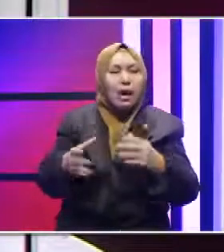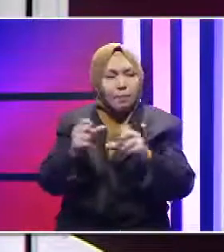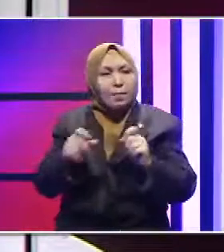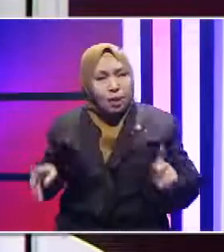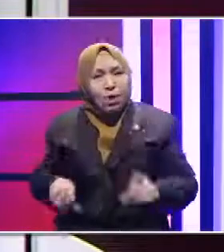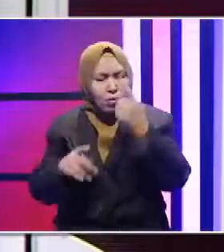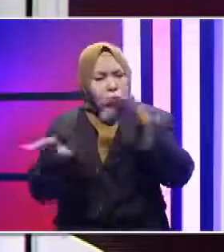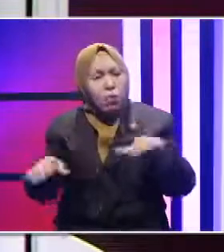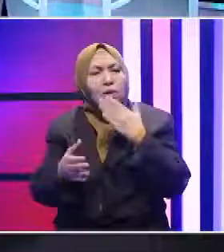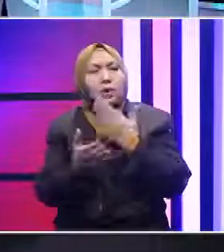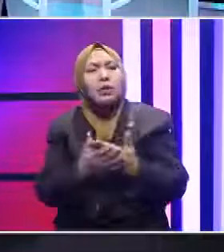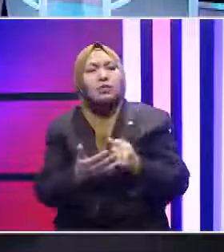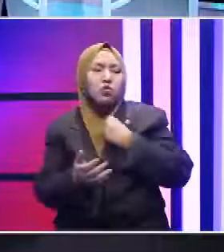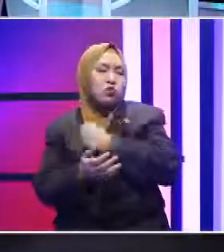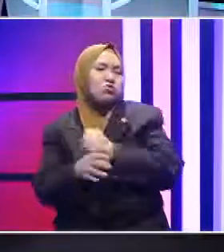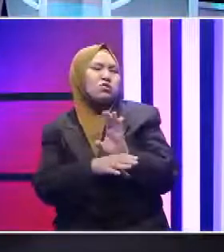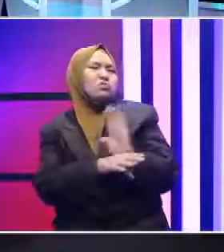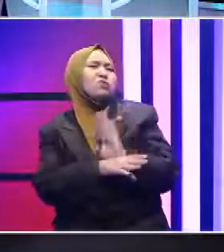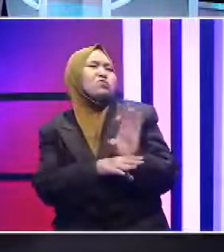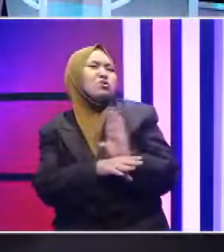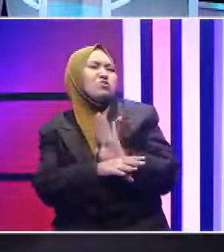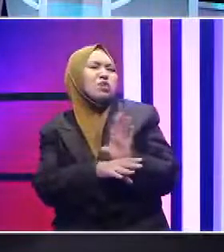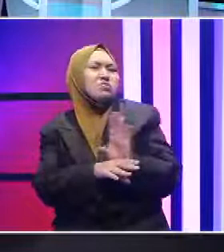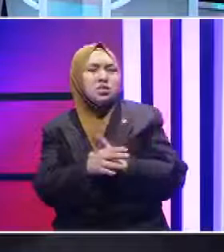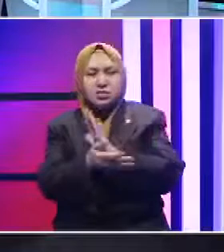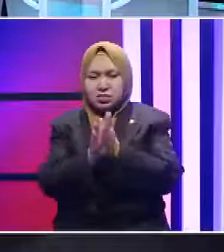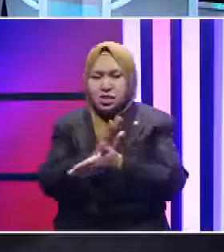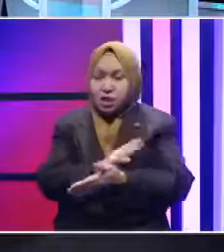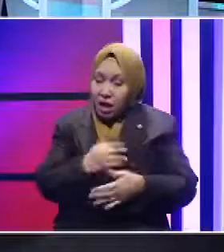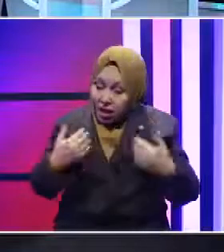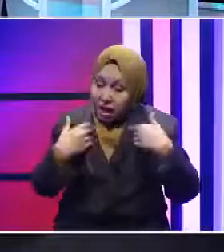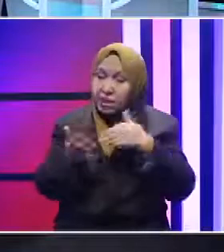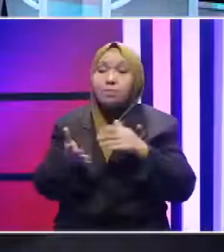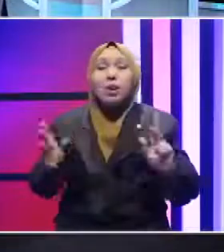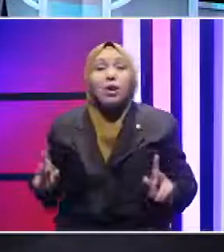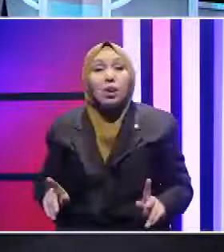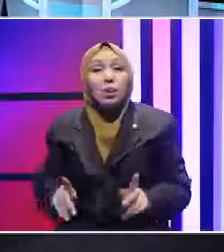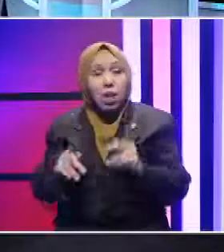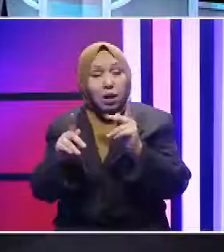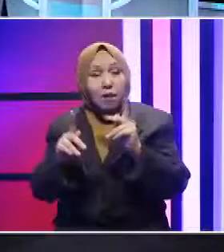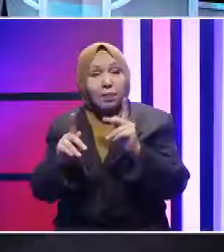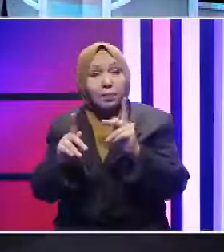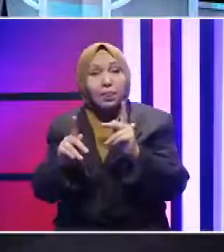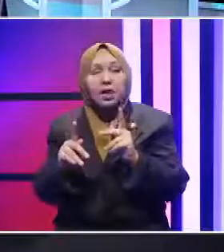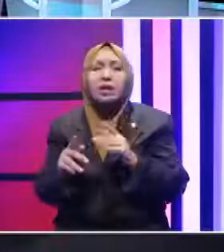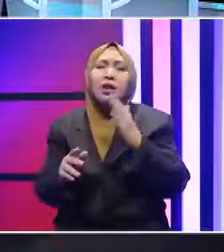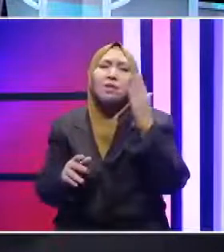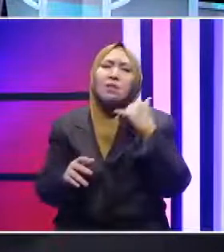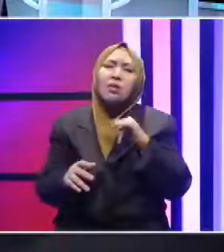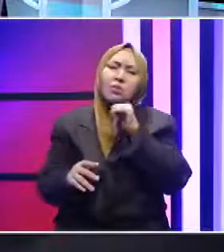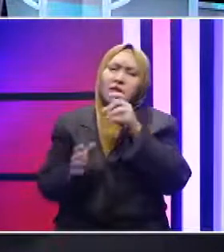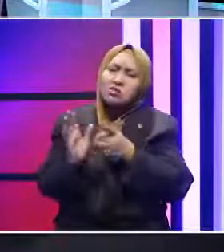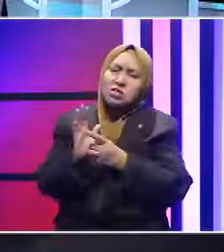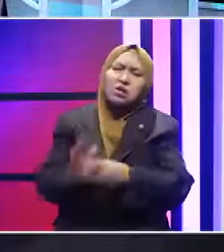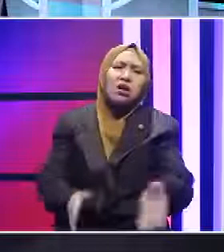lain untuk buat kebaikan, sibuk. Ya? Betul. Dan kemudian ada lagi peluang, yang itu kita kecewalah. Kita kecewa, mengapalah aku tak sedekah